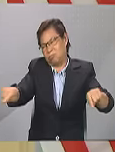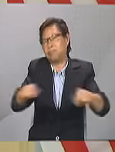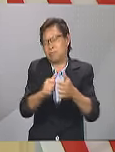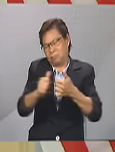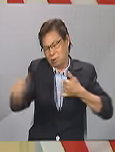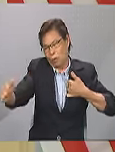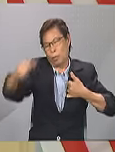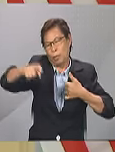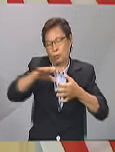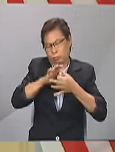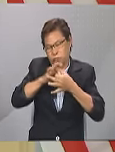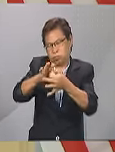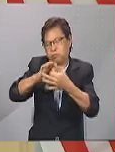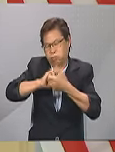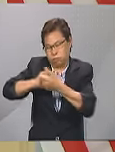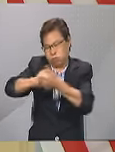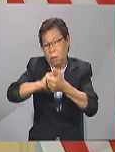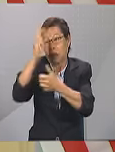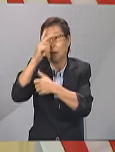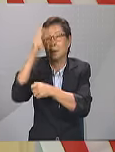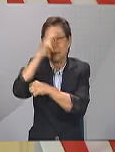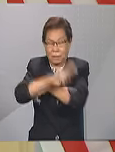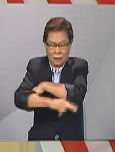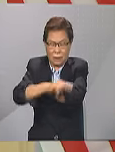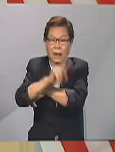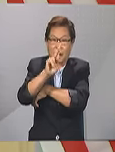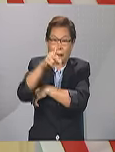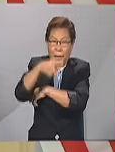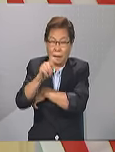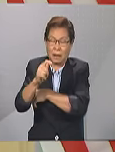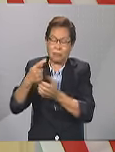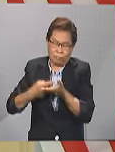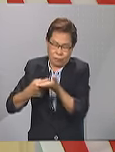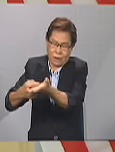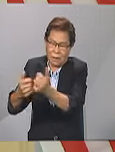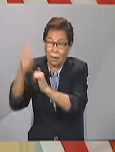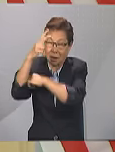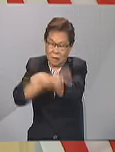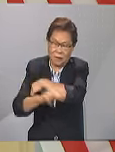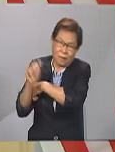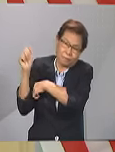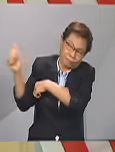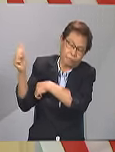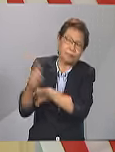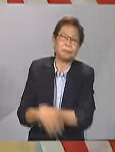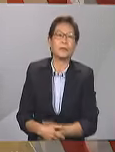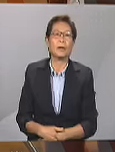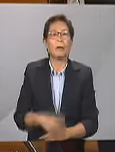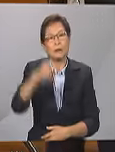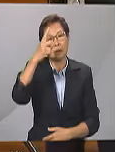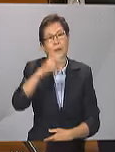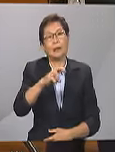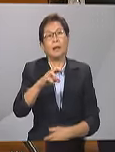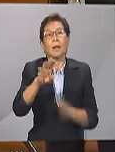perlukan kerjasama dengan kerajaan Negeri jadi kita kepiti akan berbincang dengan kajian Negeri haaretz